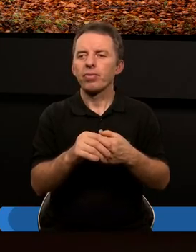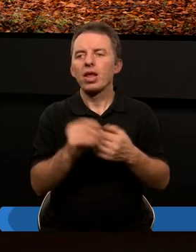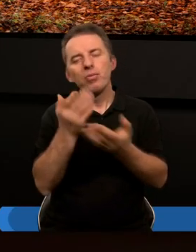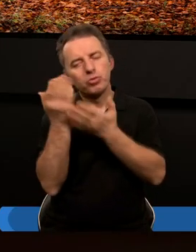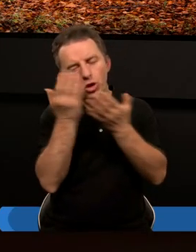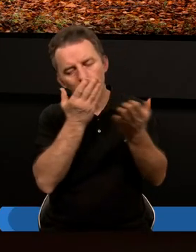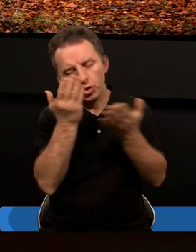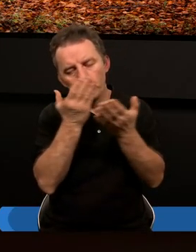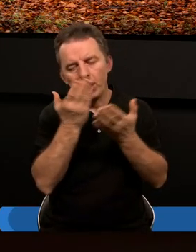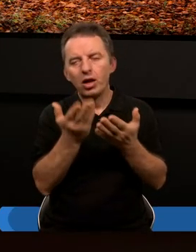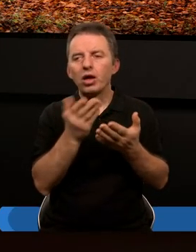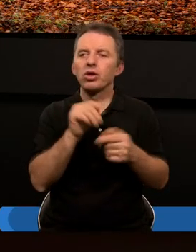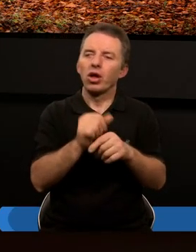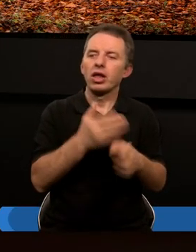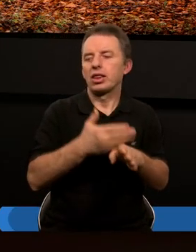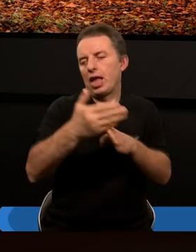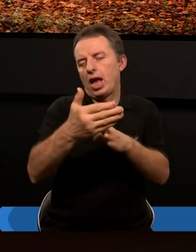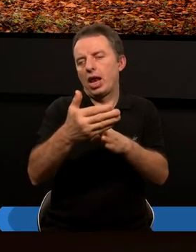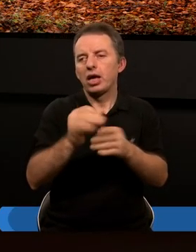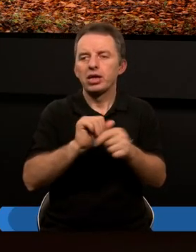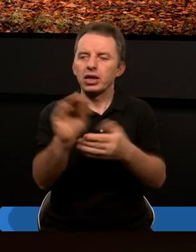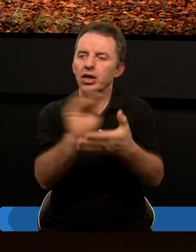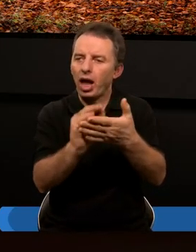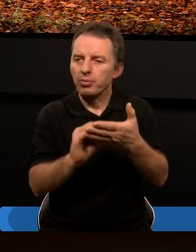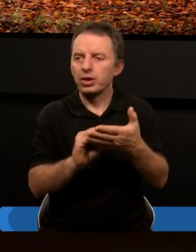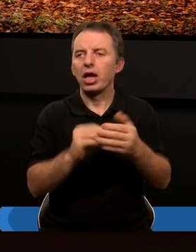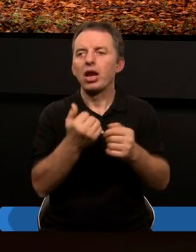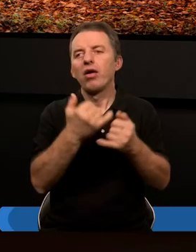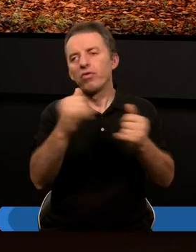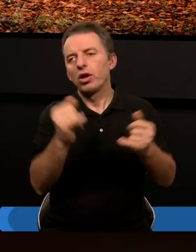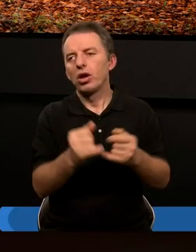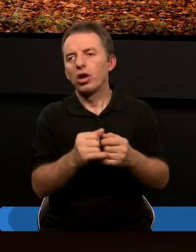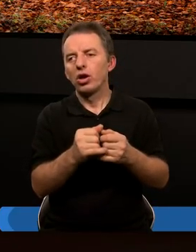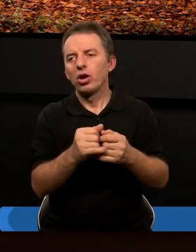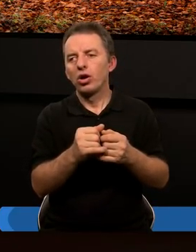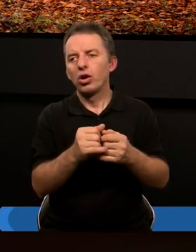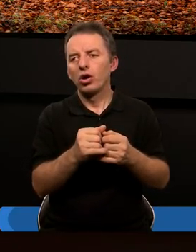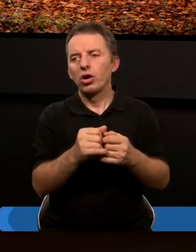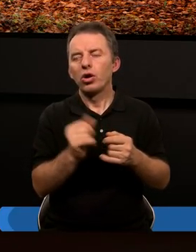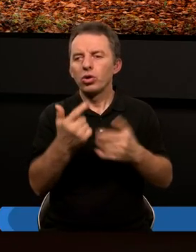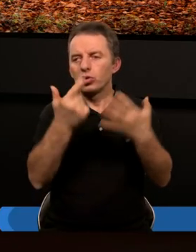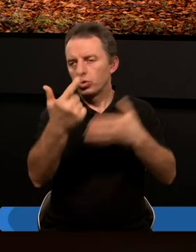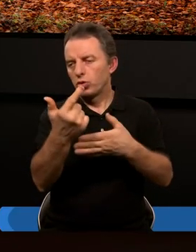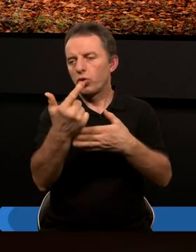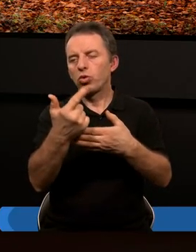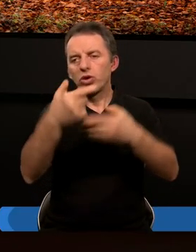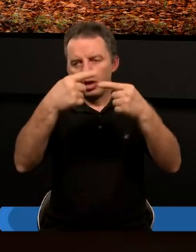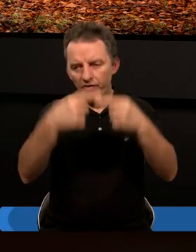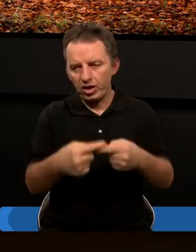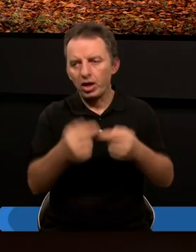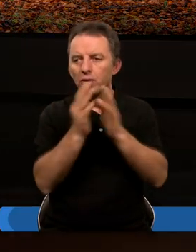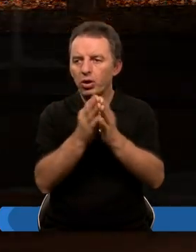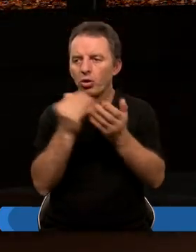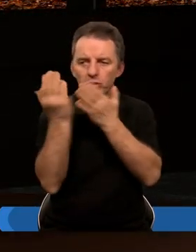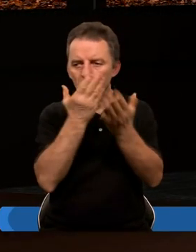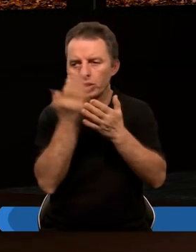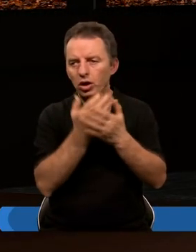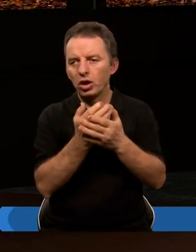Przeczytajmy, co jest dalej napisane. Myślę, że to też rzuca sporo światła. Drugi wiersz. Bardzo proszę o przeczytanie.